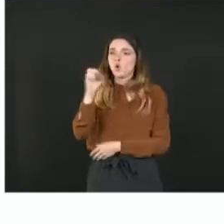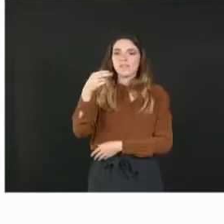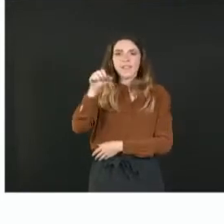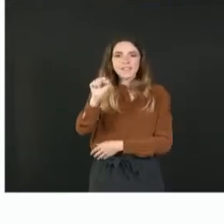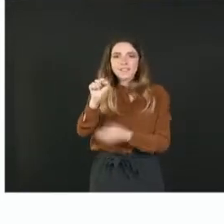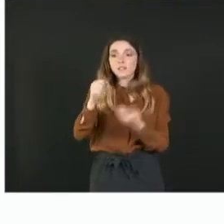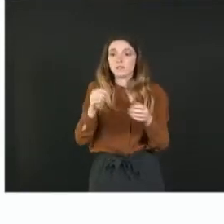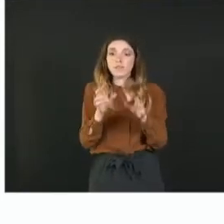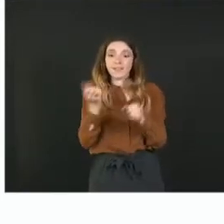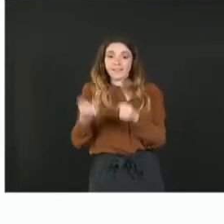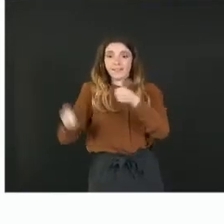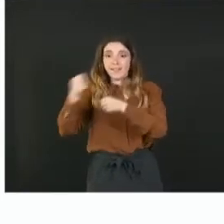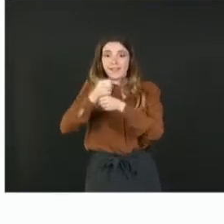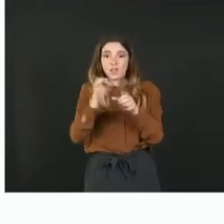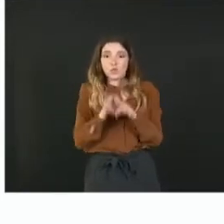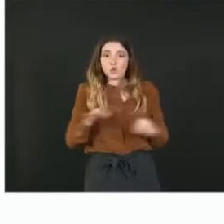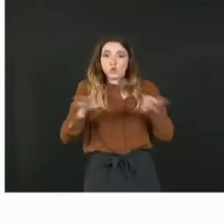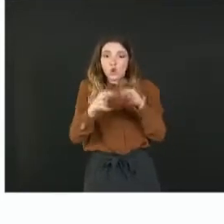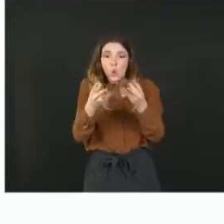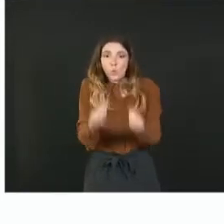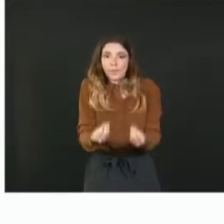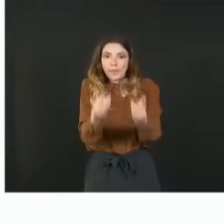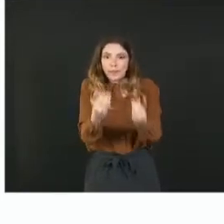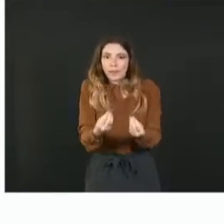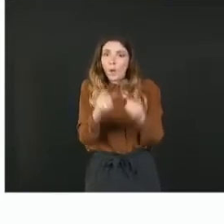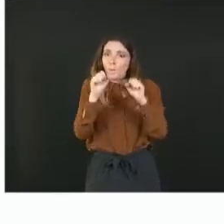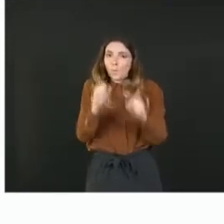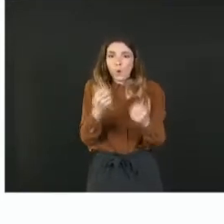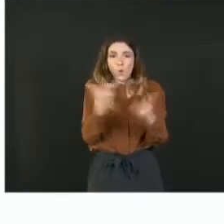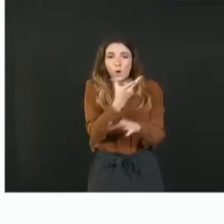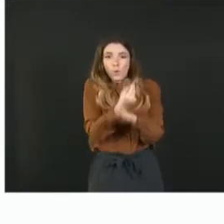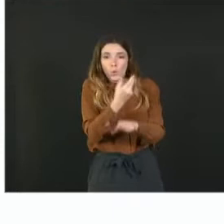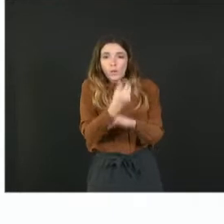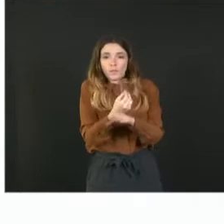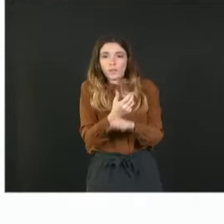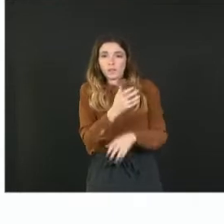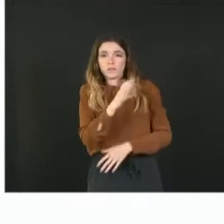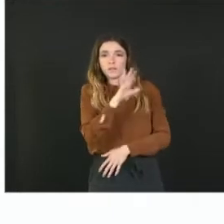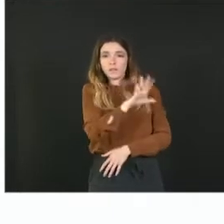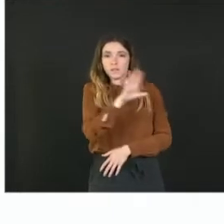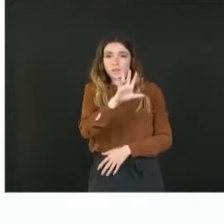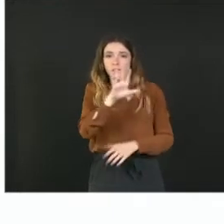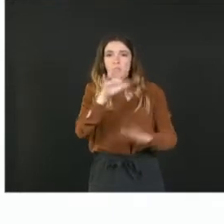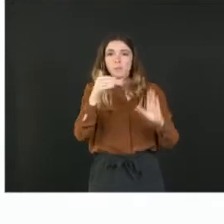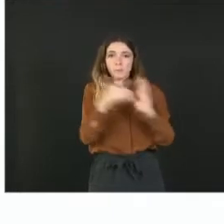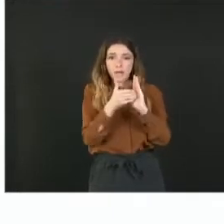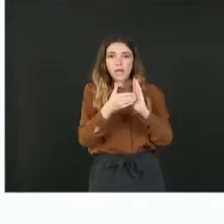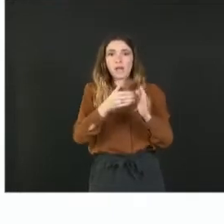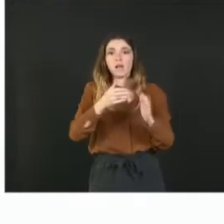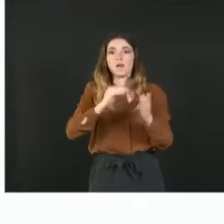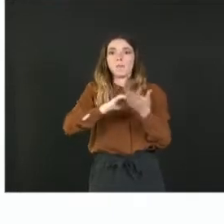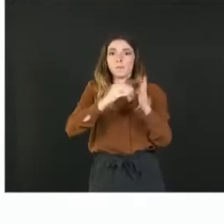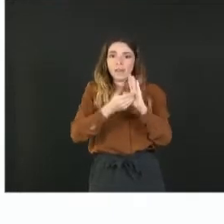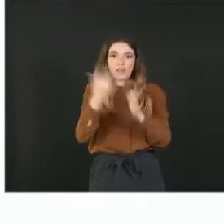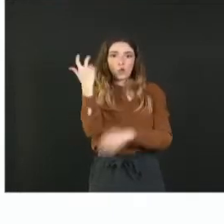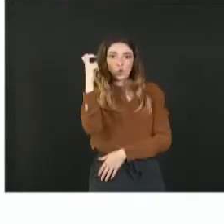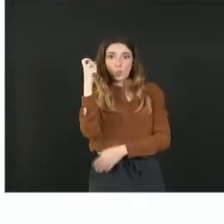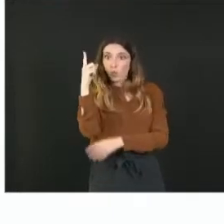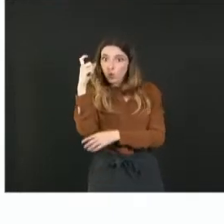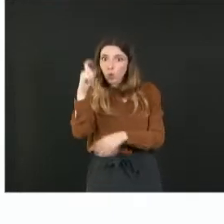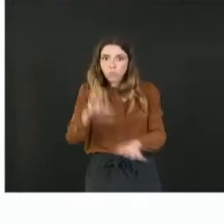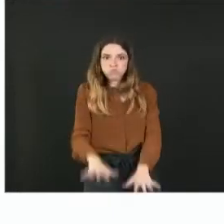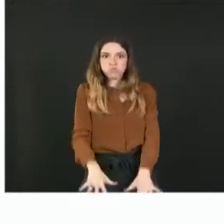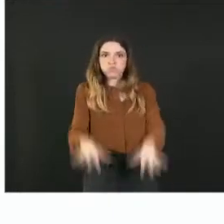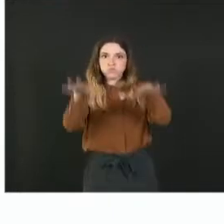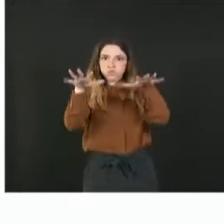12 hectares, capable d'encaisser 55 000 mètres cubes d'eau, et qui est à la fois une zone humide avec